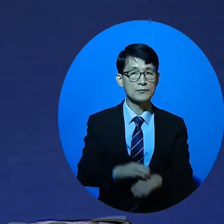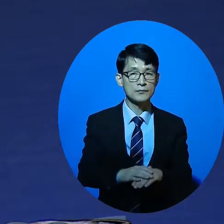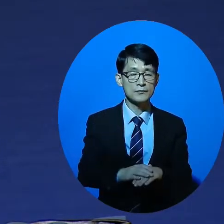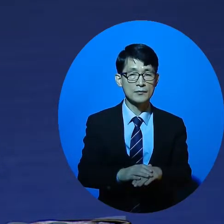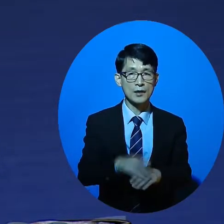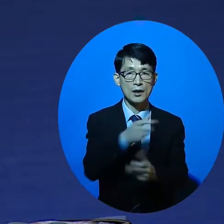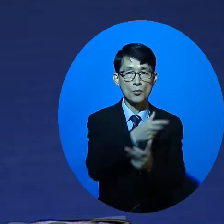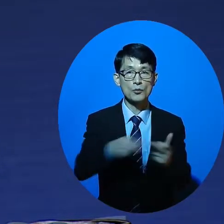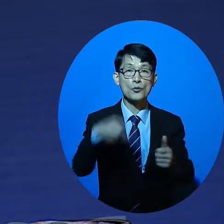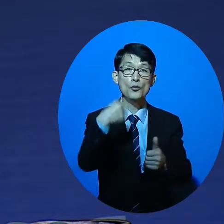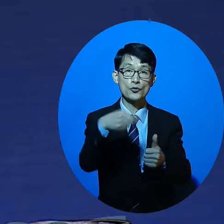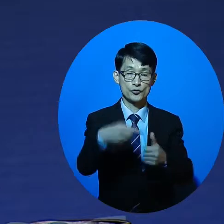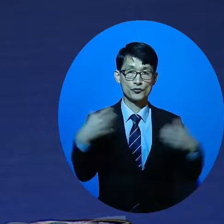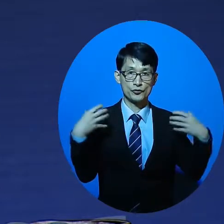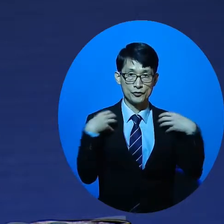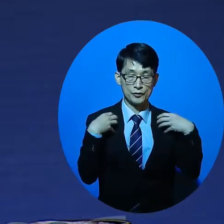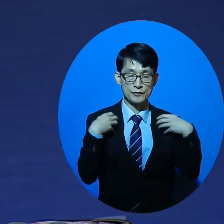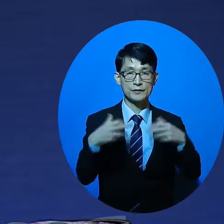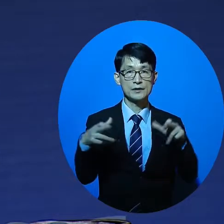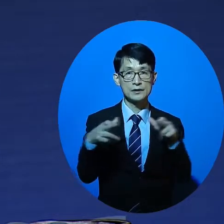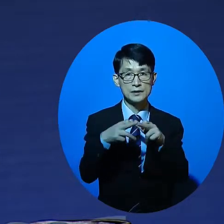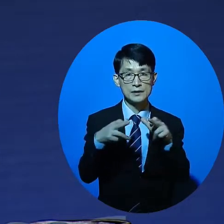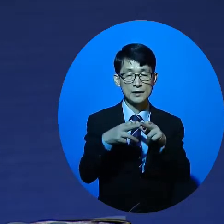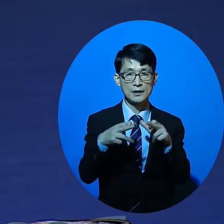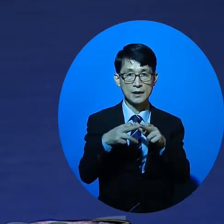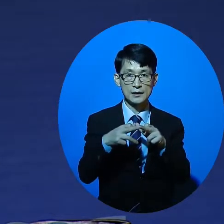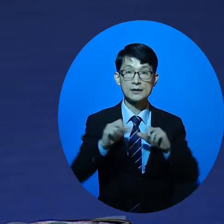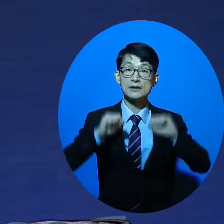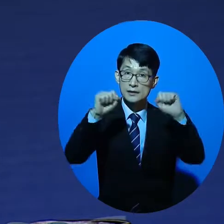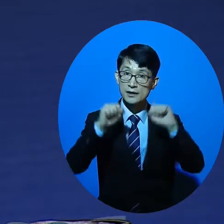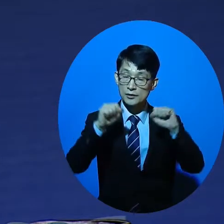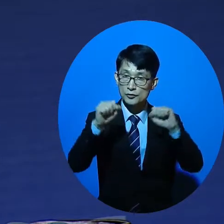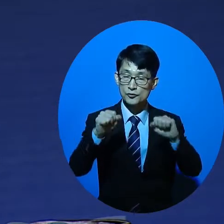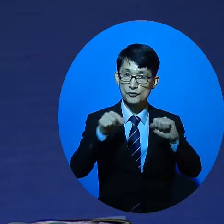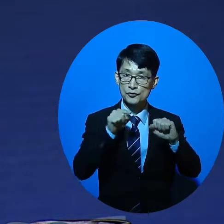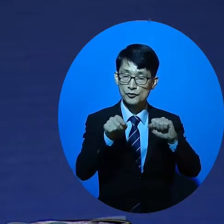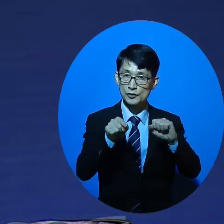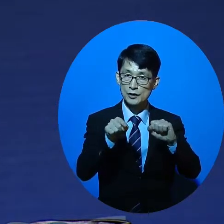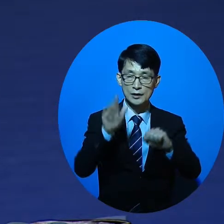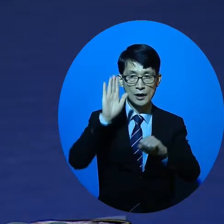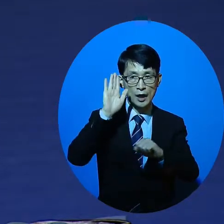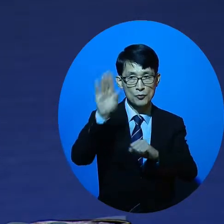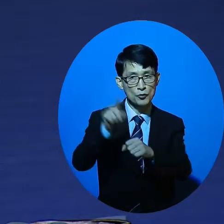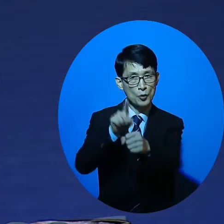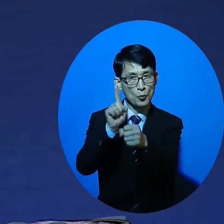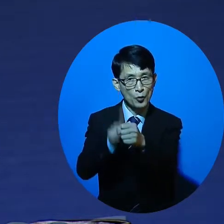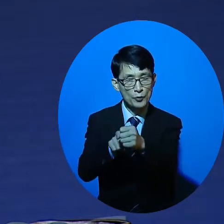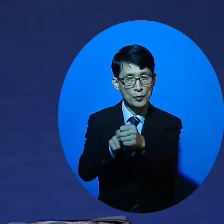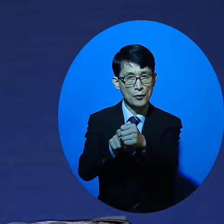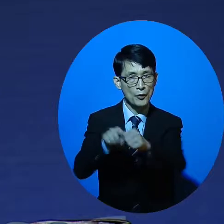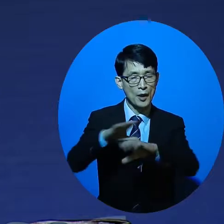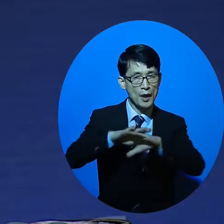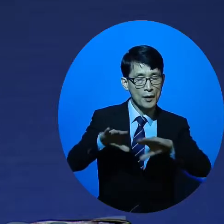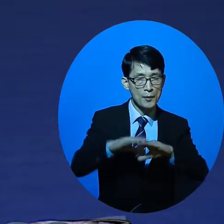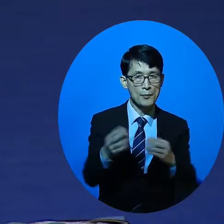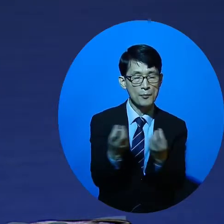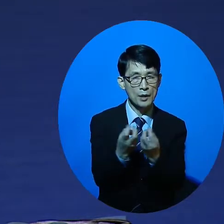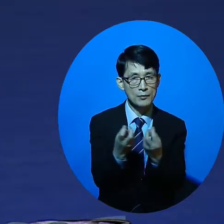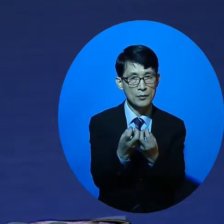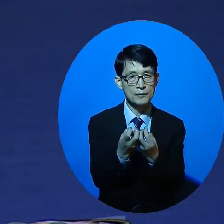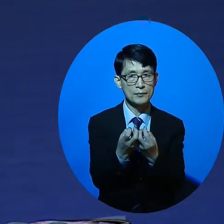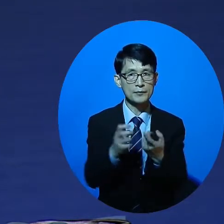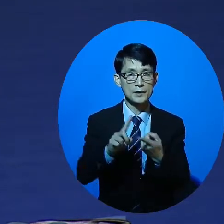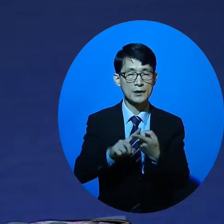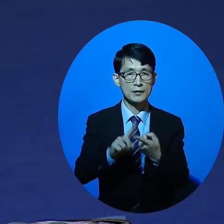강원도교육청이 장애인 체육 정책에서 나가야 할 방향과 대안을 좀 멀리